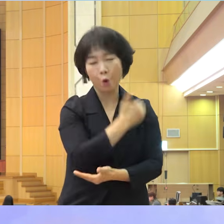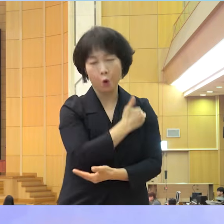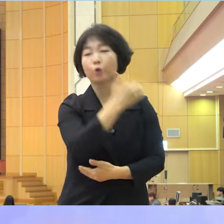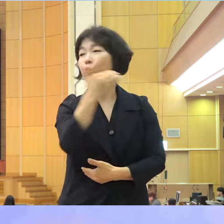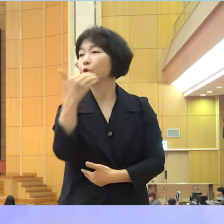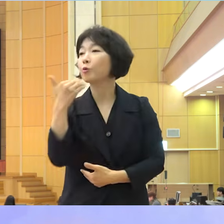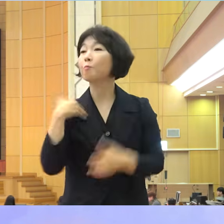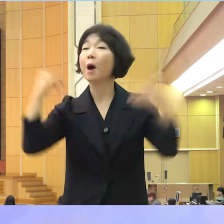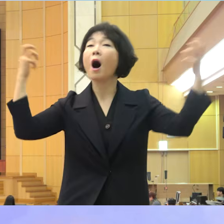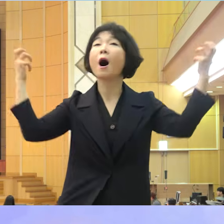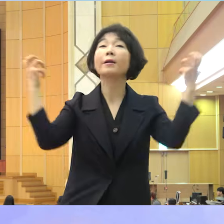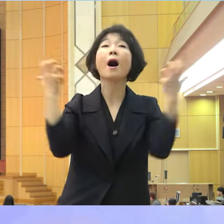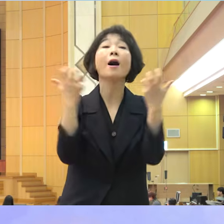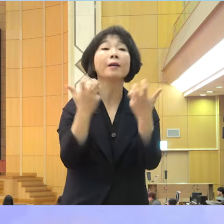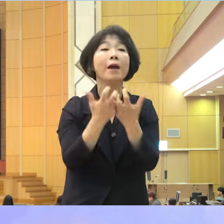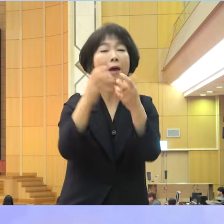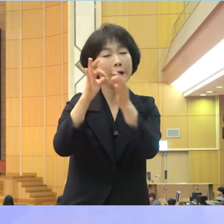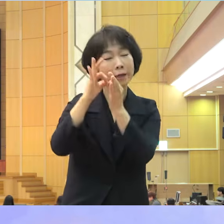예수로